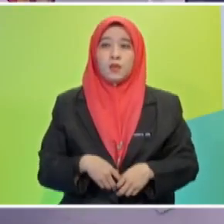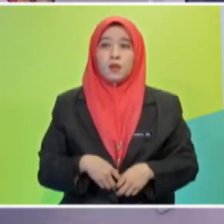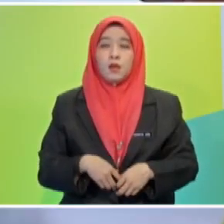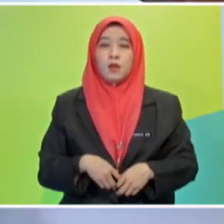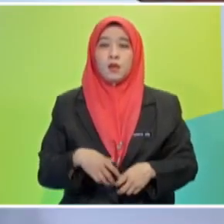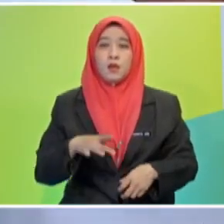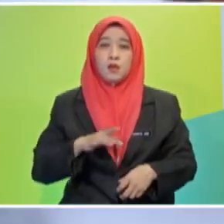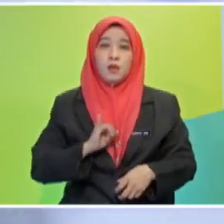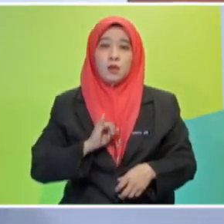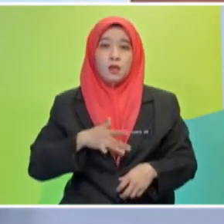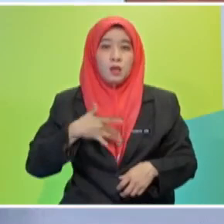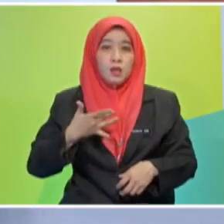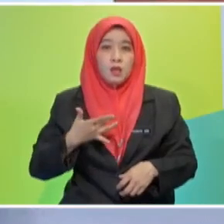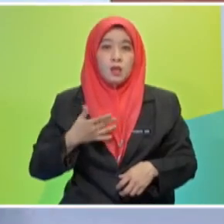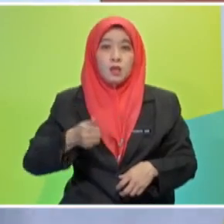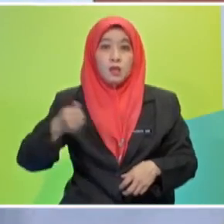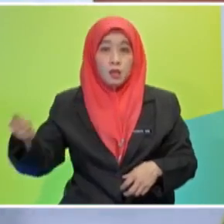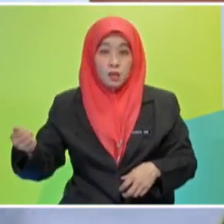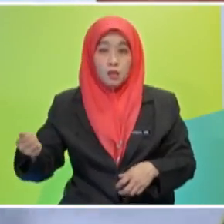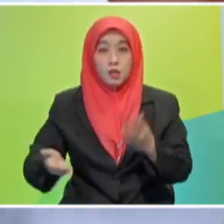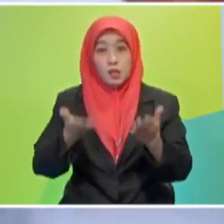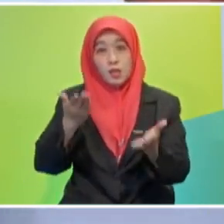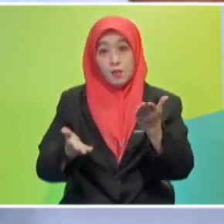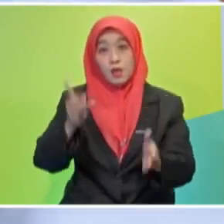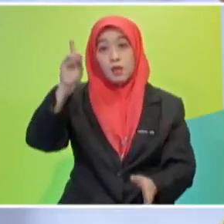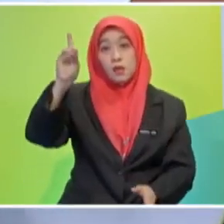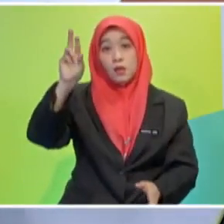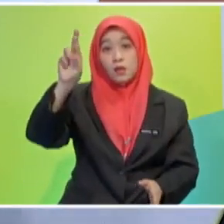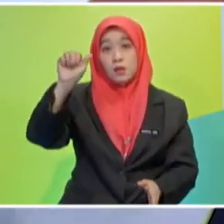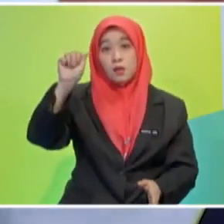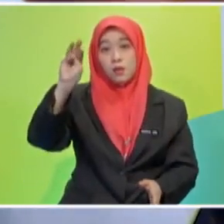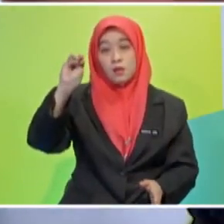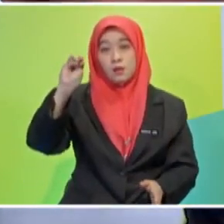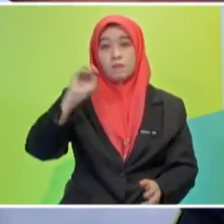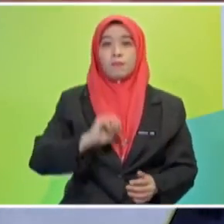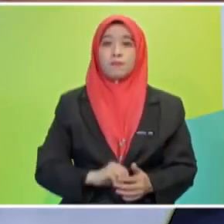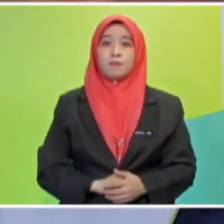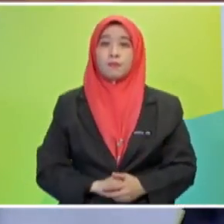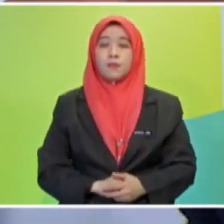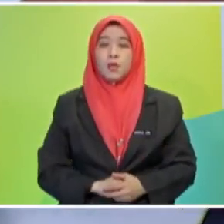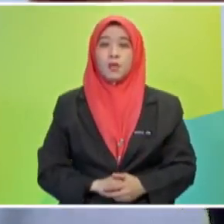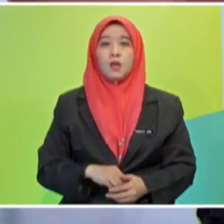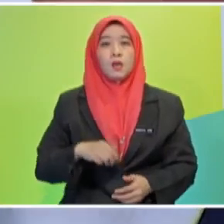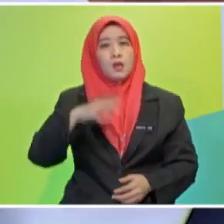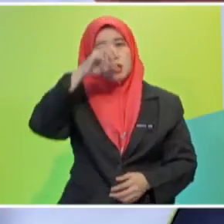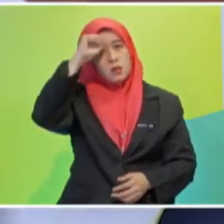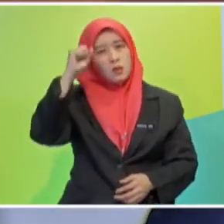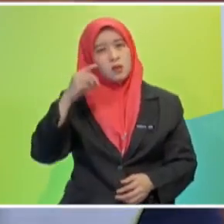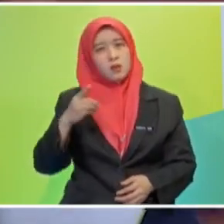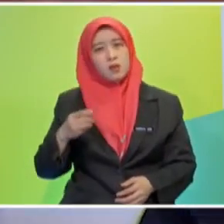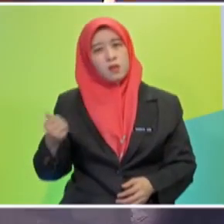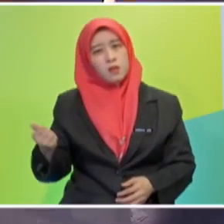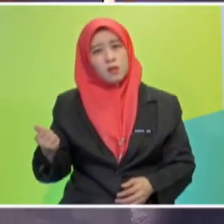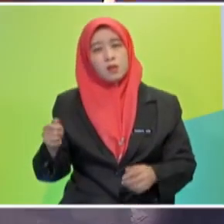sensor keseimbangan drum. drum. Komponen Sensor, elektronik sensor. lah cikgu. Sebab dia sensor, jadi dia mesti